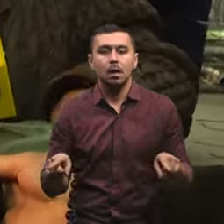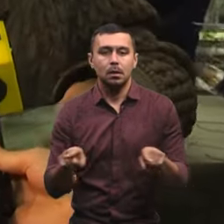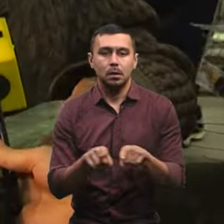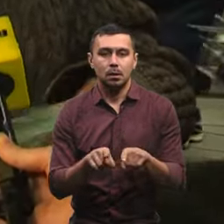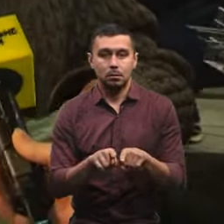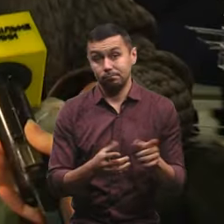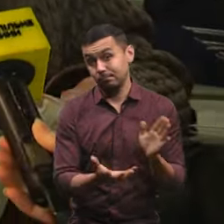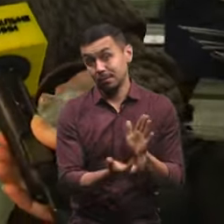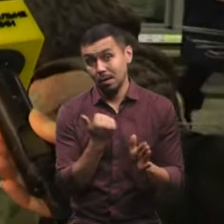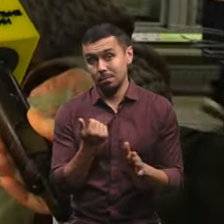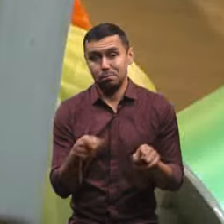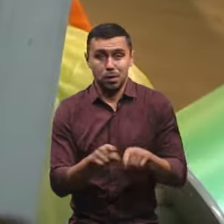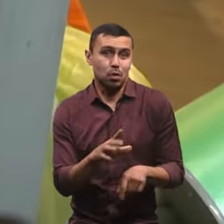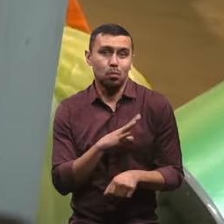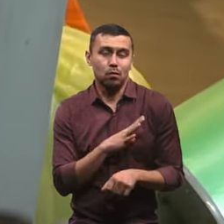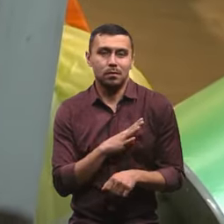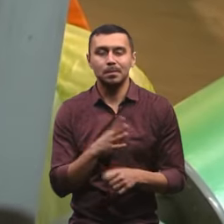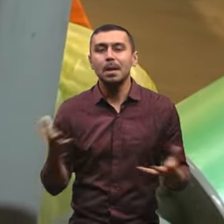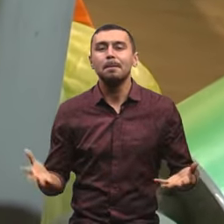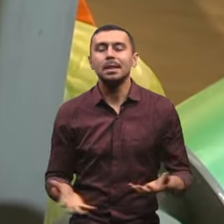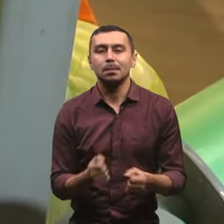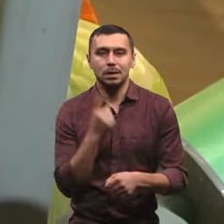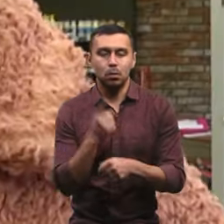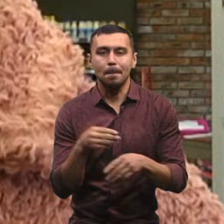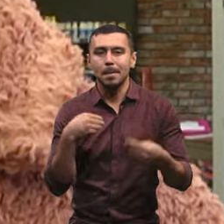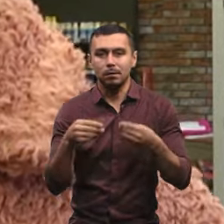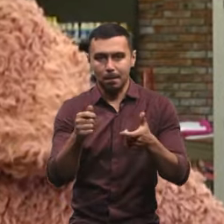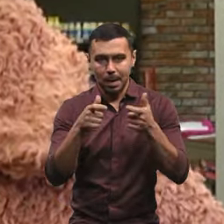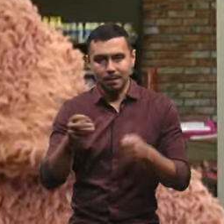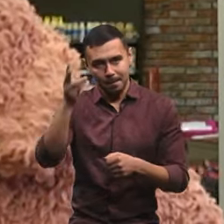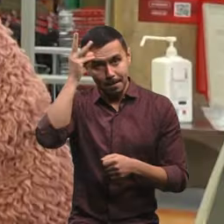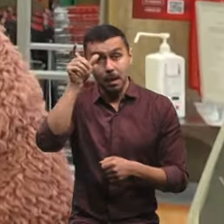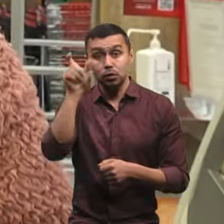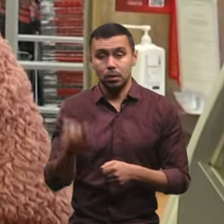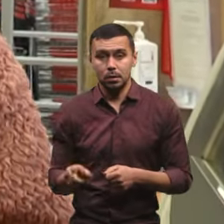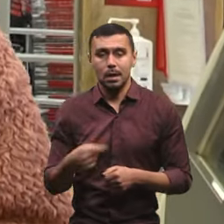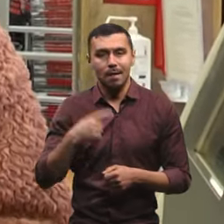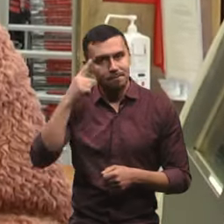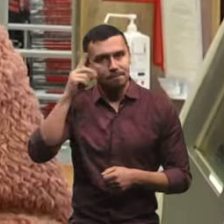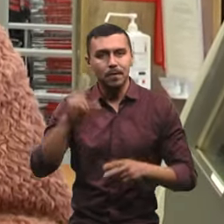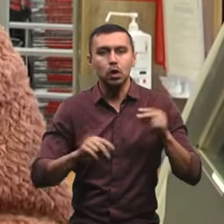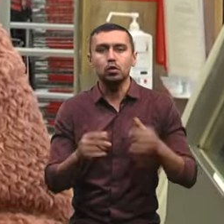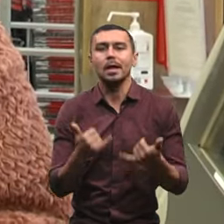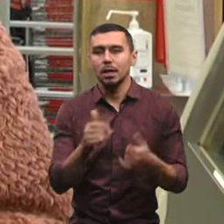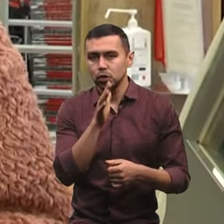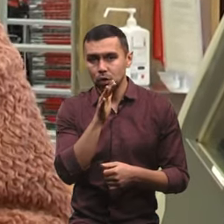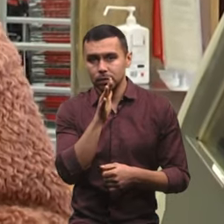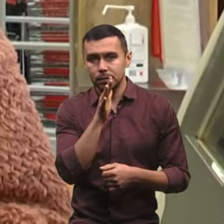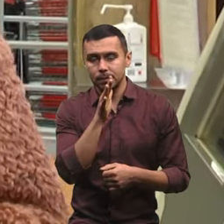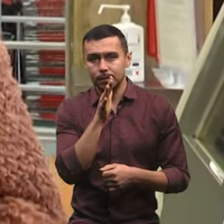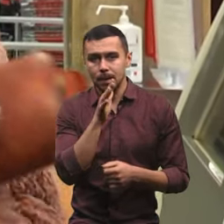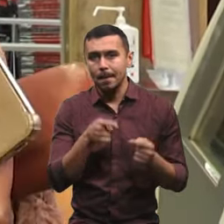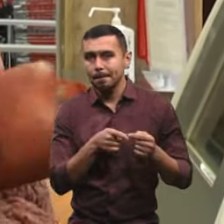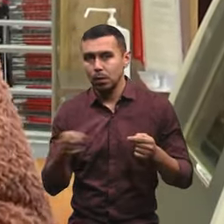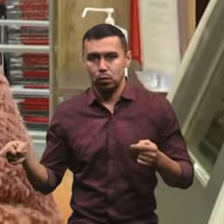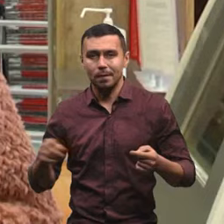такі взяли. Підтримує заборону пластикових пакетів хмельничанка Олена. Я вважаю, що на даний час, період